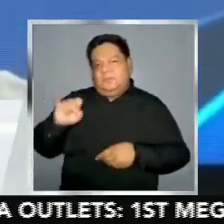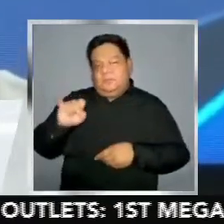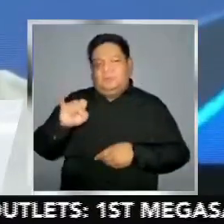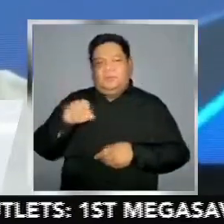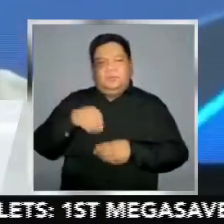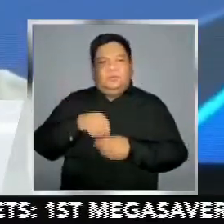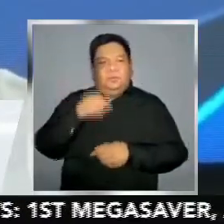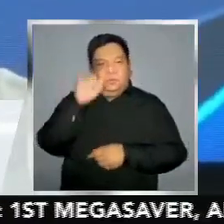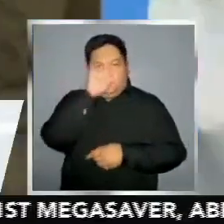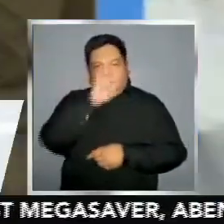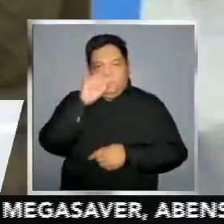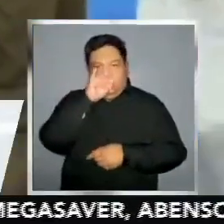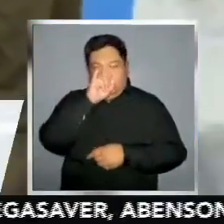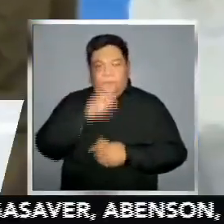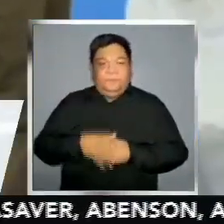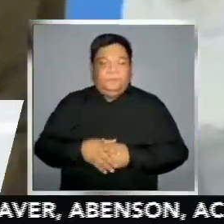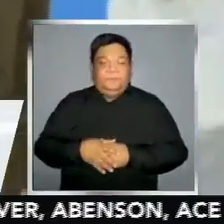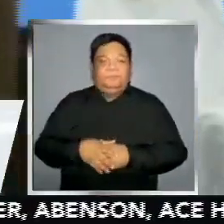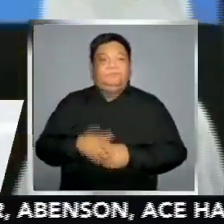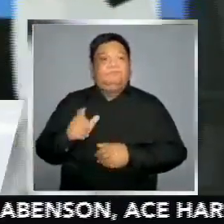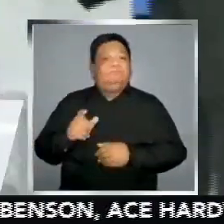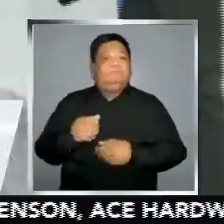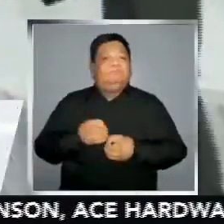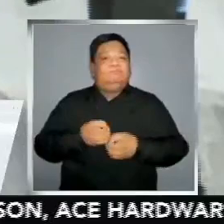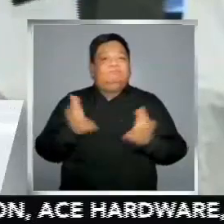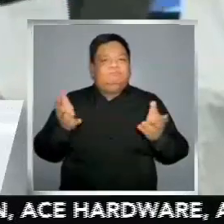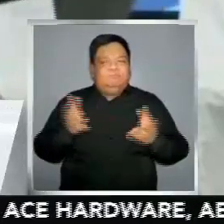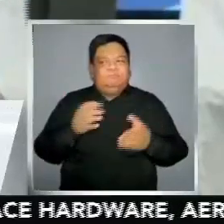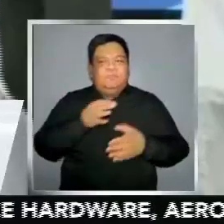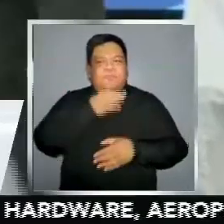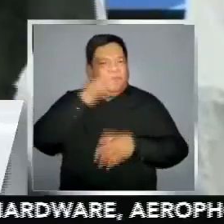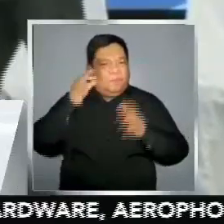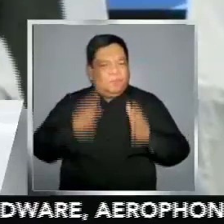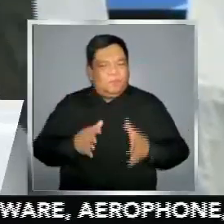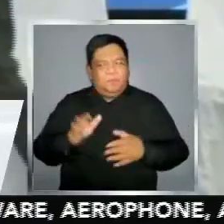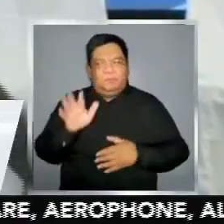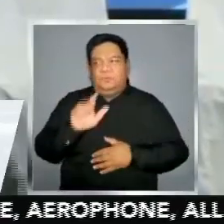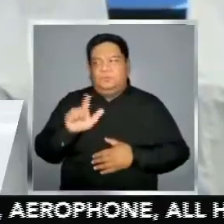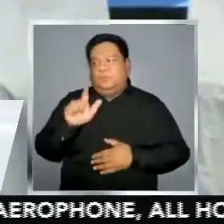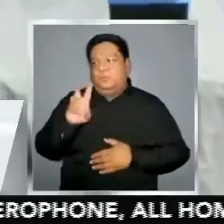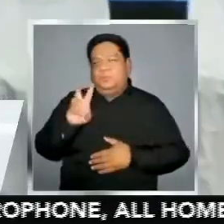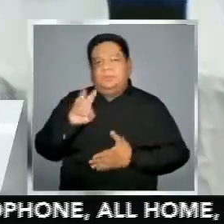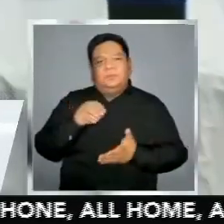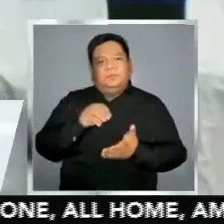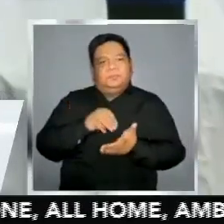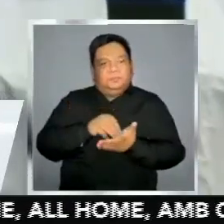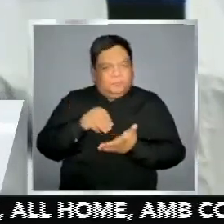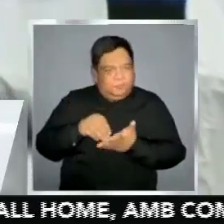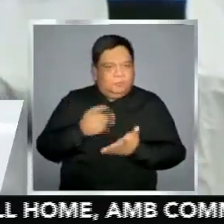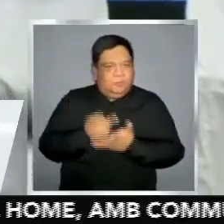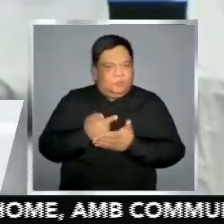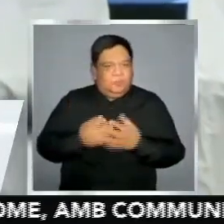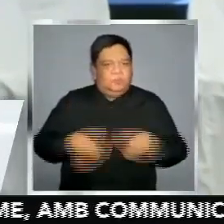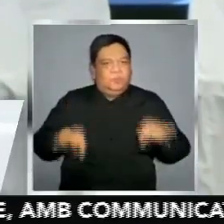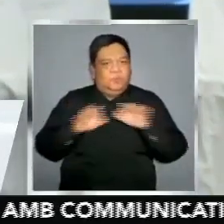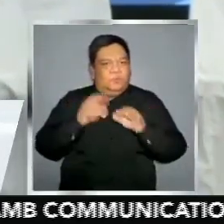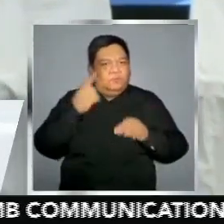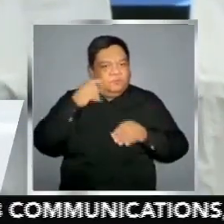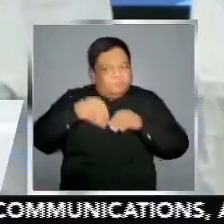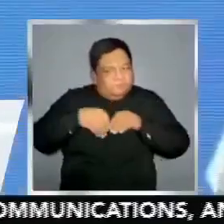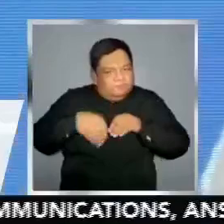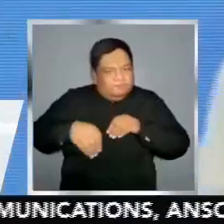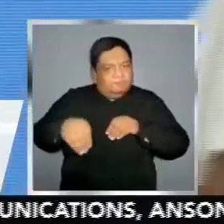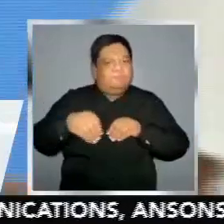mga magsasaka ang mahigit 26 na milyong pisong halaga ng makinang pangsaka at mga pataba sa lupa. Ayon